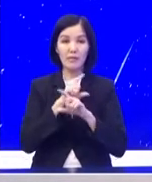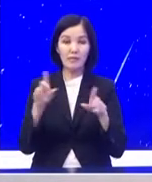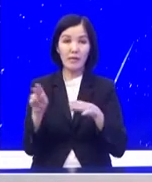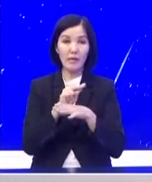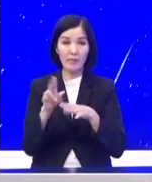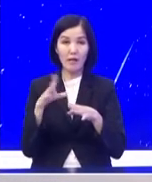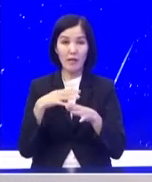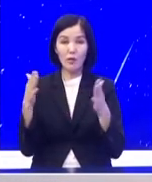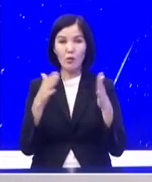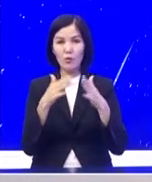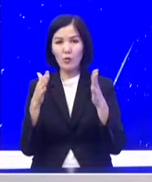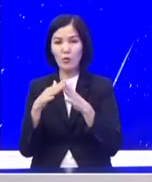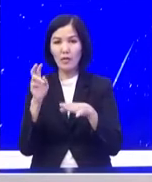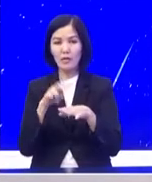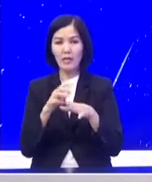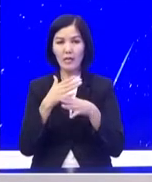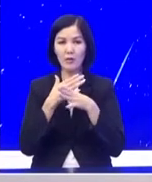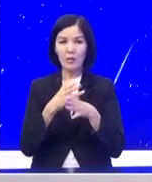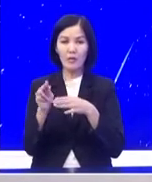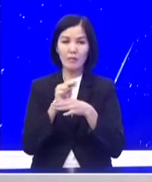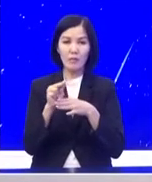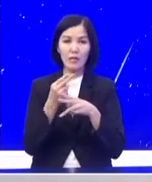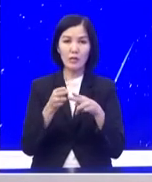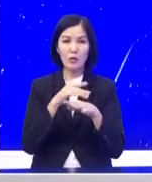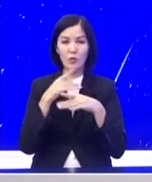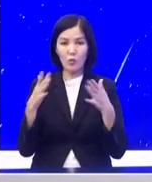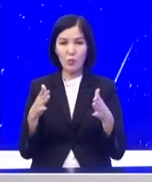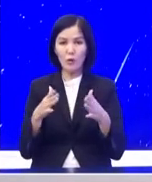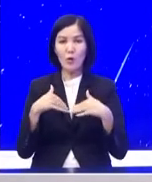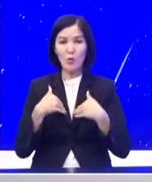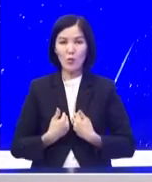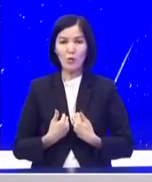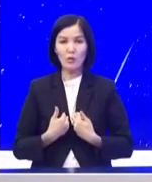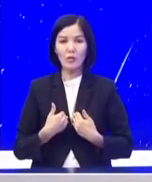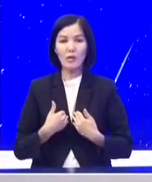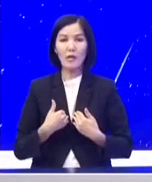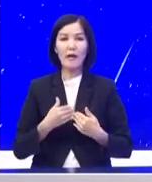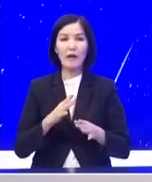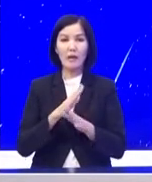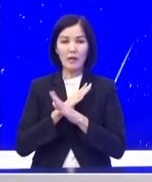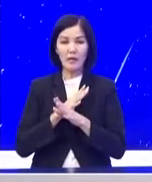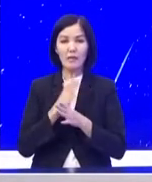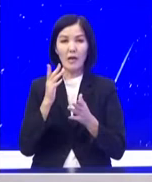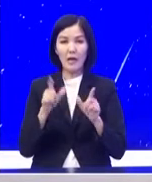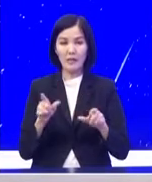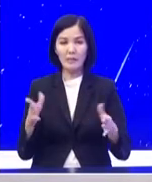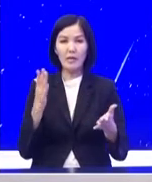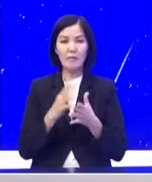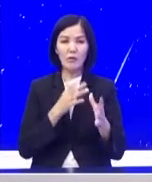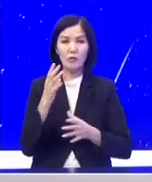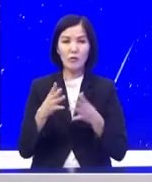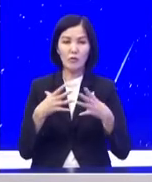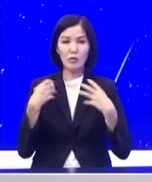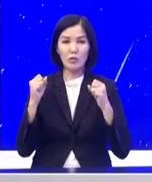алғандары. Үйде-үйде ақ халаттылар көмегімен емделгендер де жетеді. Өкінішке қарай қалалық хабарда аз емес. Дүниежүзілік денсаулық